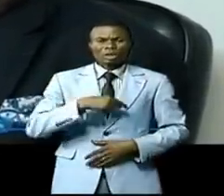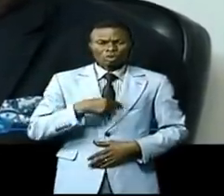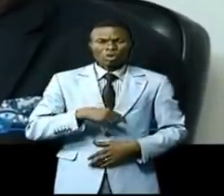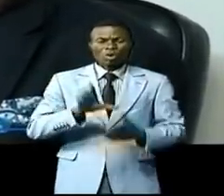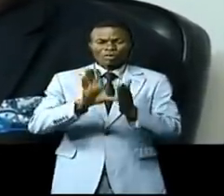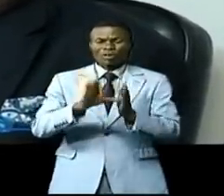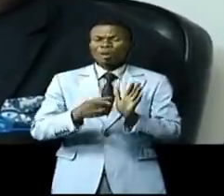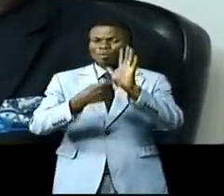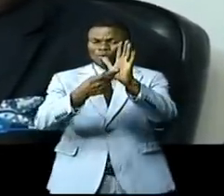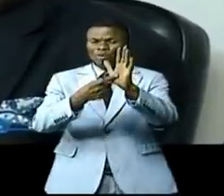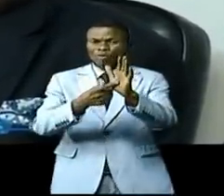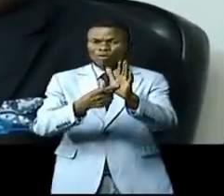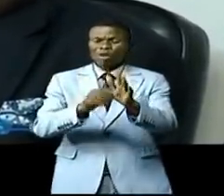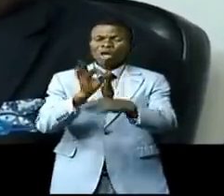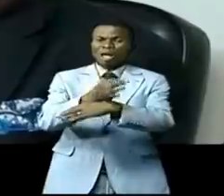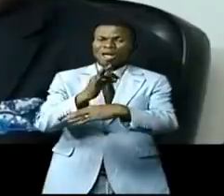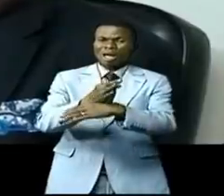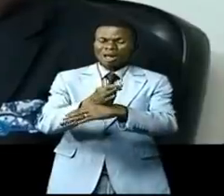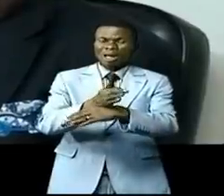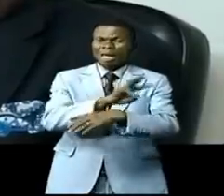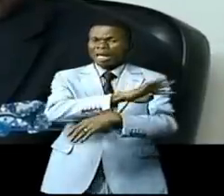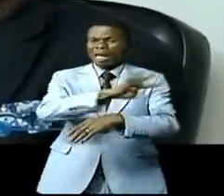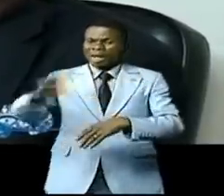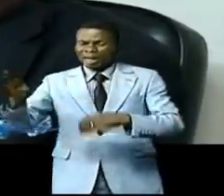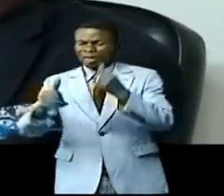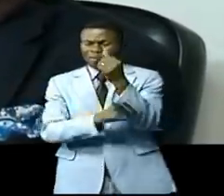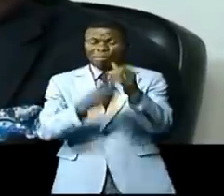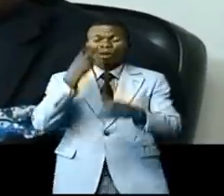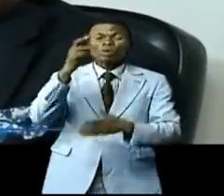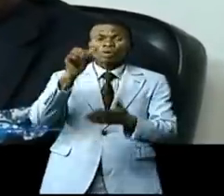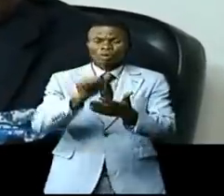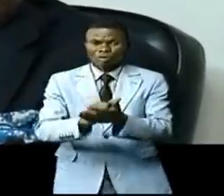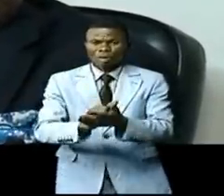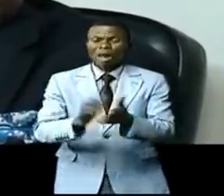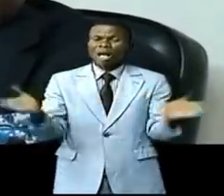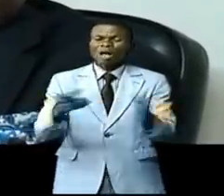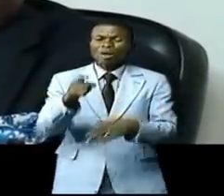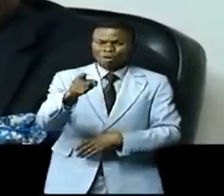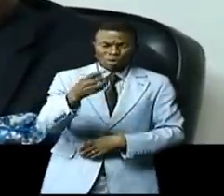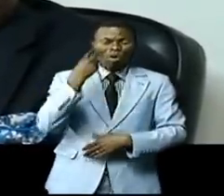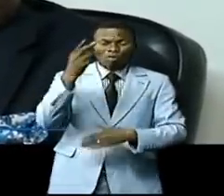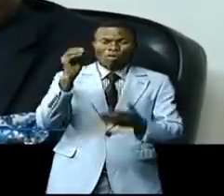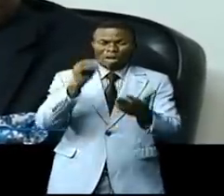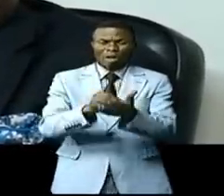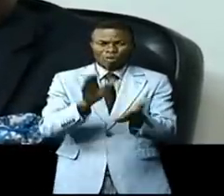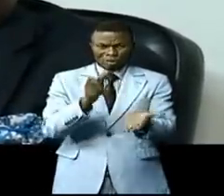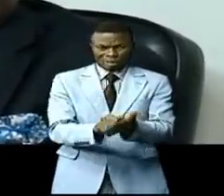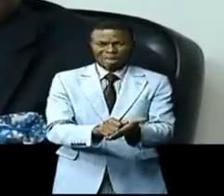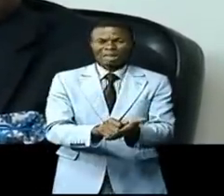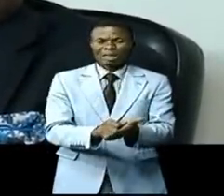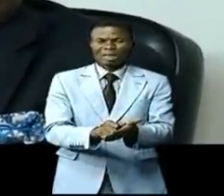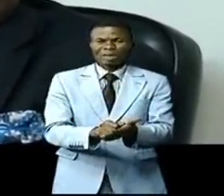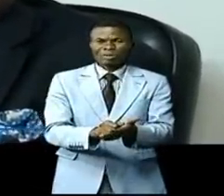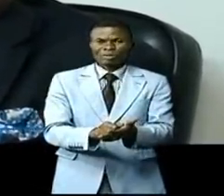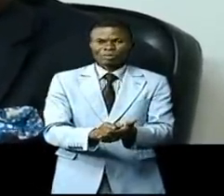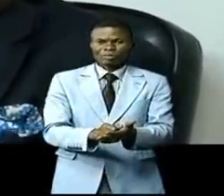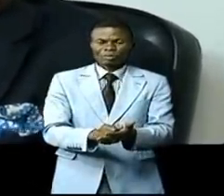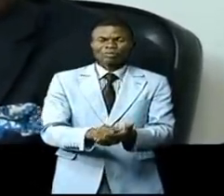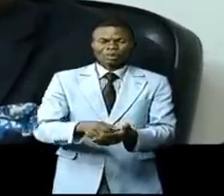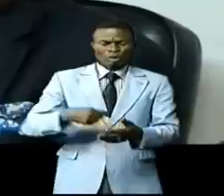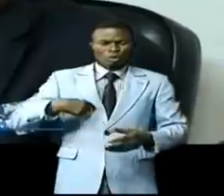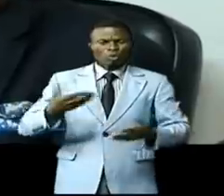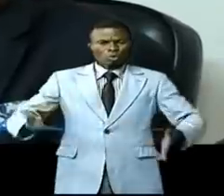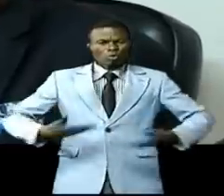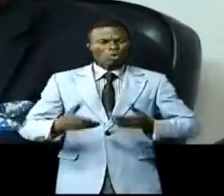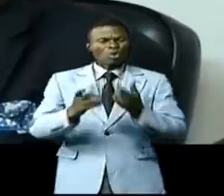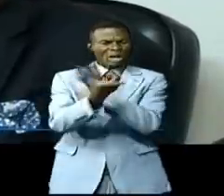films sur YouTube. Il y a plus de 4000 personnes qui l'ont vu et je vous exhorte à aller le revoir. Nous jouissons de notre